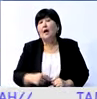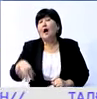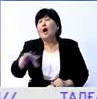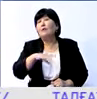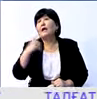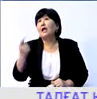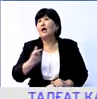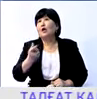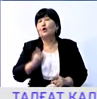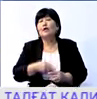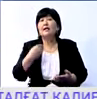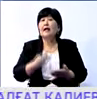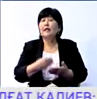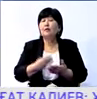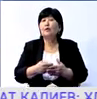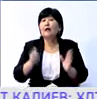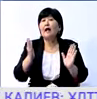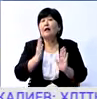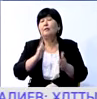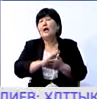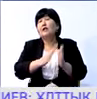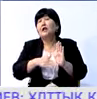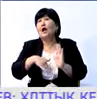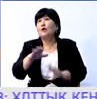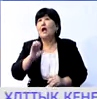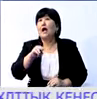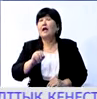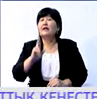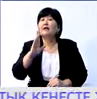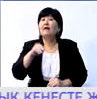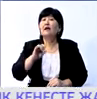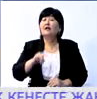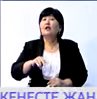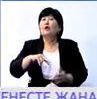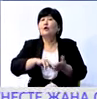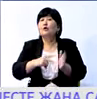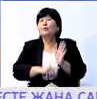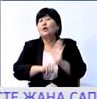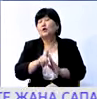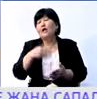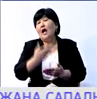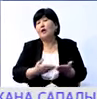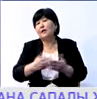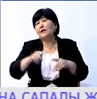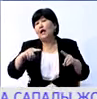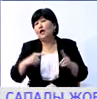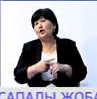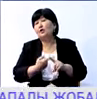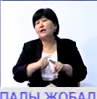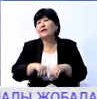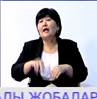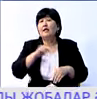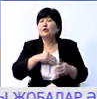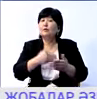Аймақтың экономикалық және инвестициялық климатын жақсарту бағытында IT-квартал құруды жоспарлау отырмыз дейді ақпараттық технологияның желегін шағып